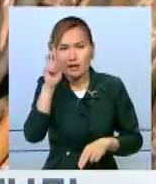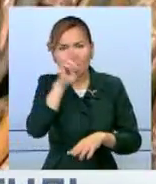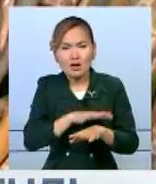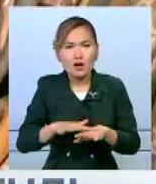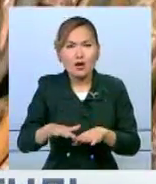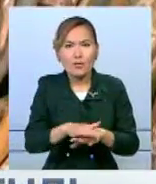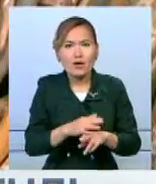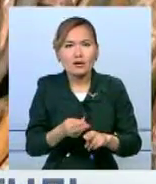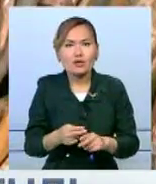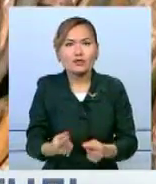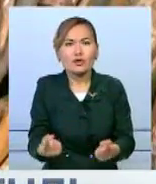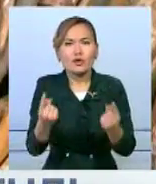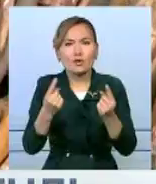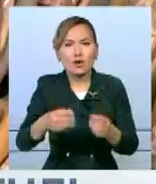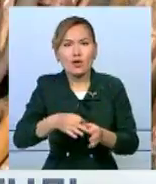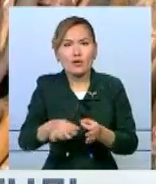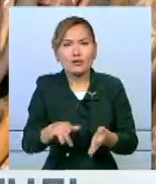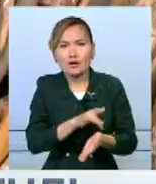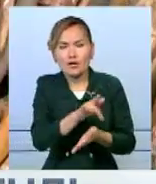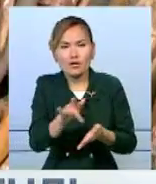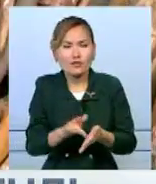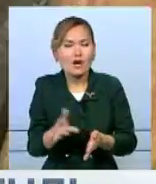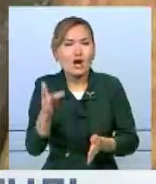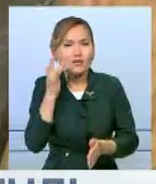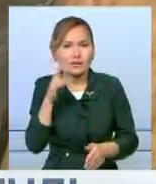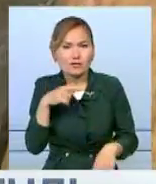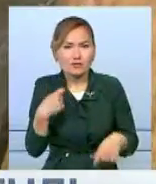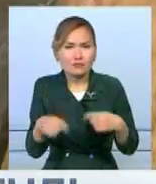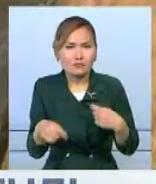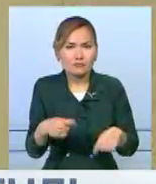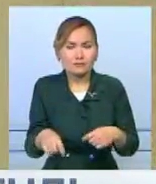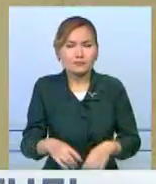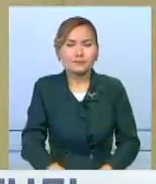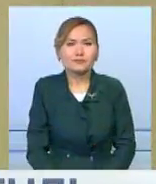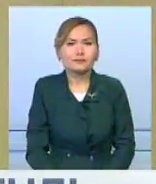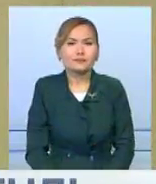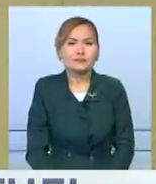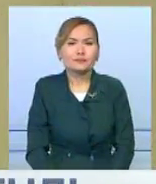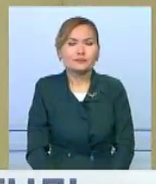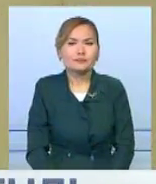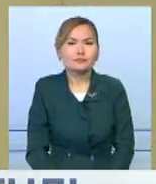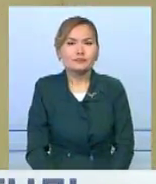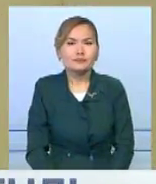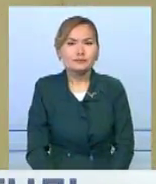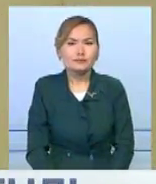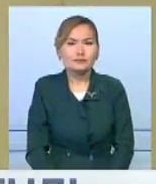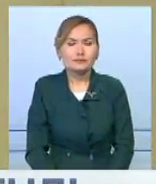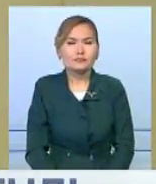аса танымал маджонг ойынына арналған заттар жасалады.